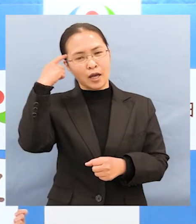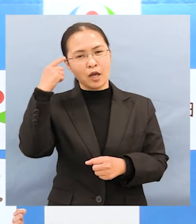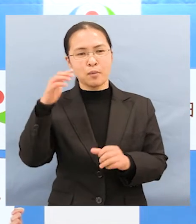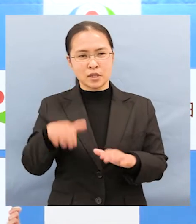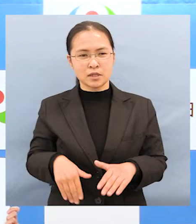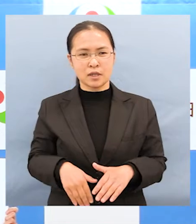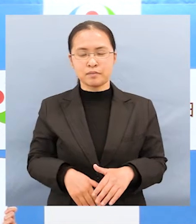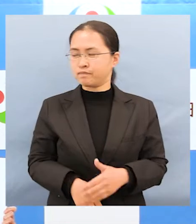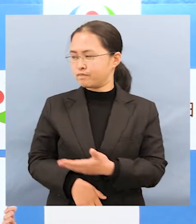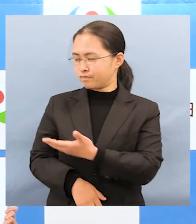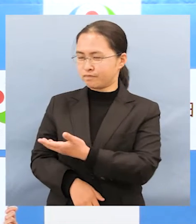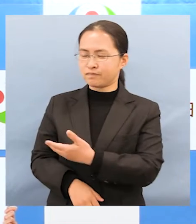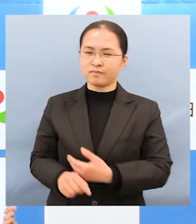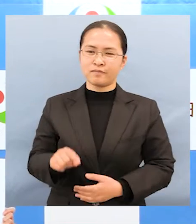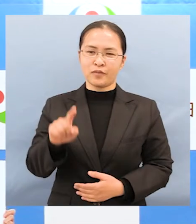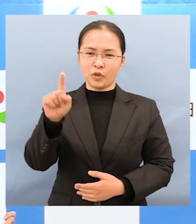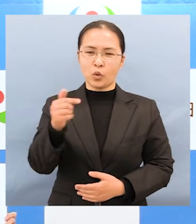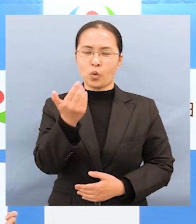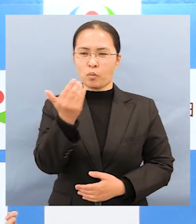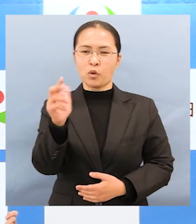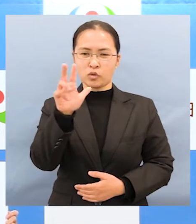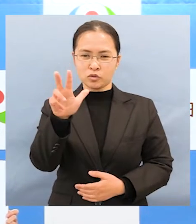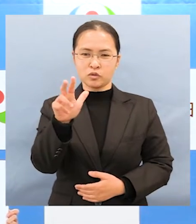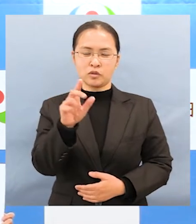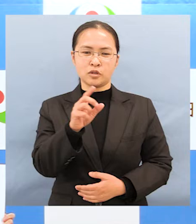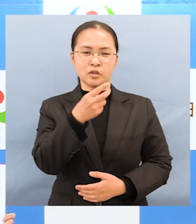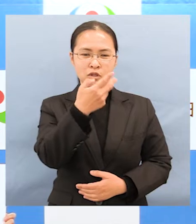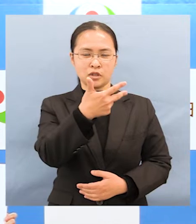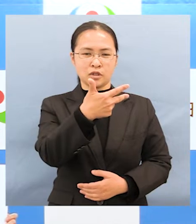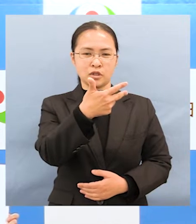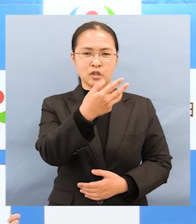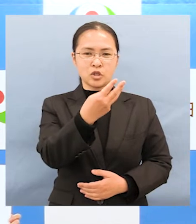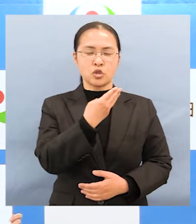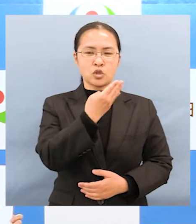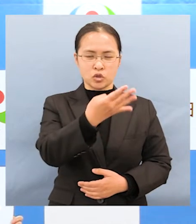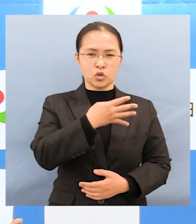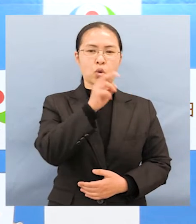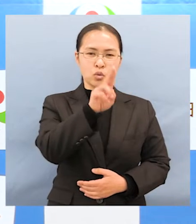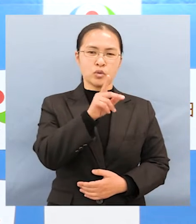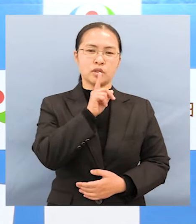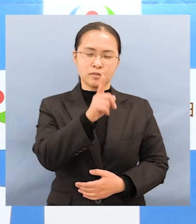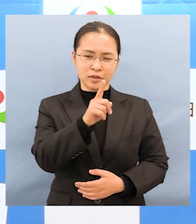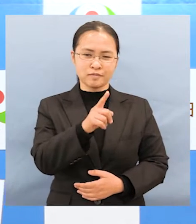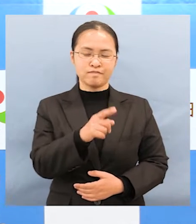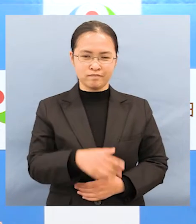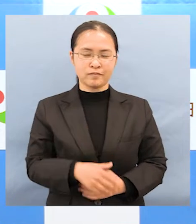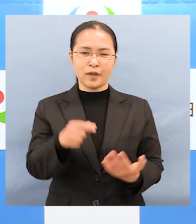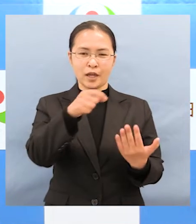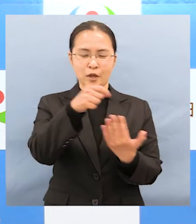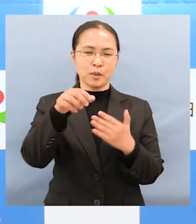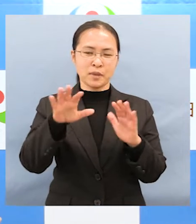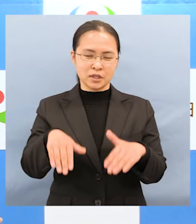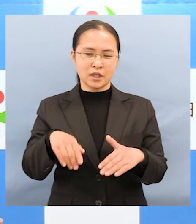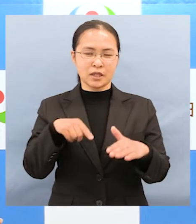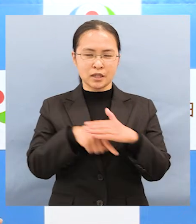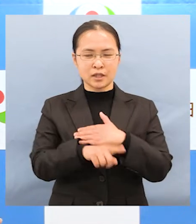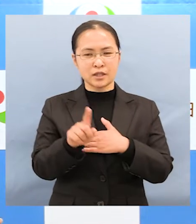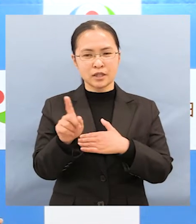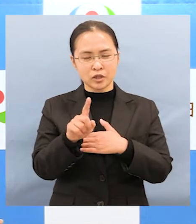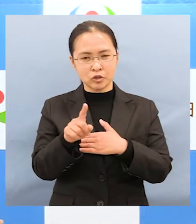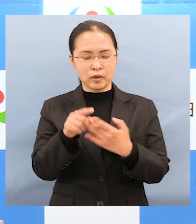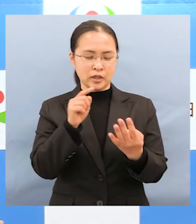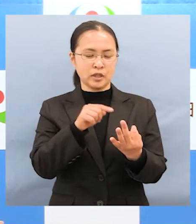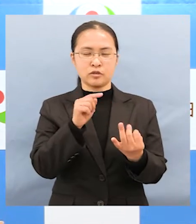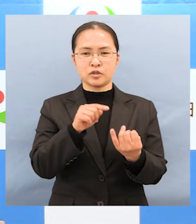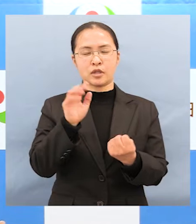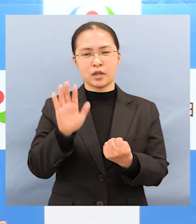が、昇る、昇ですね、この一文字を選びました。理由はいくつ